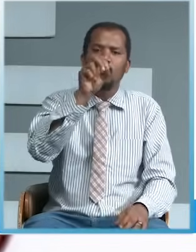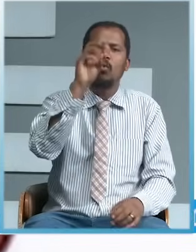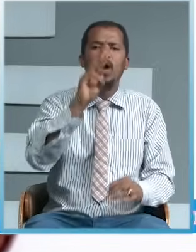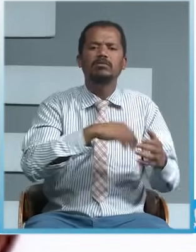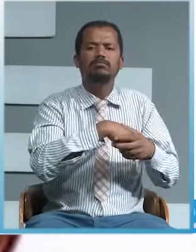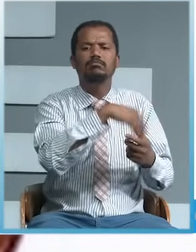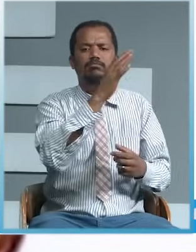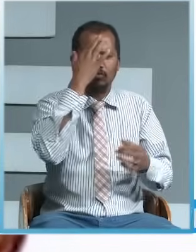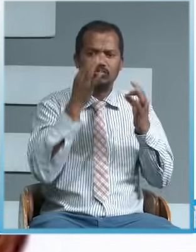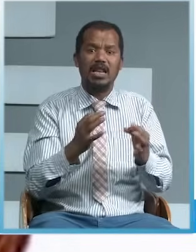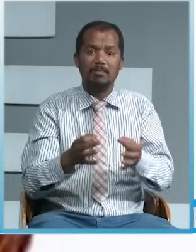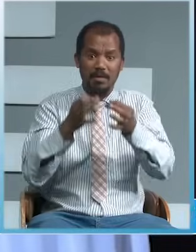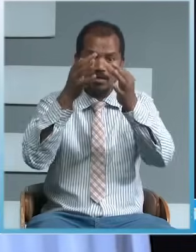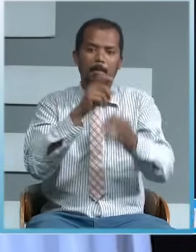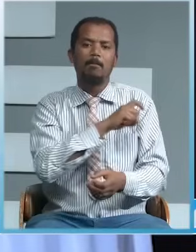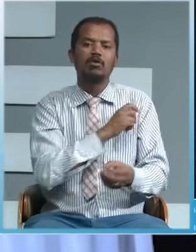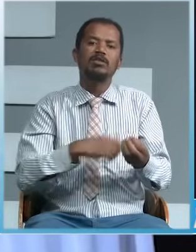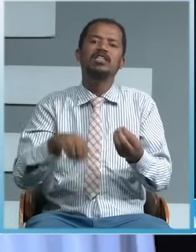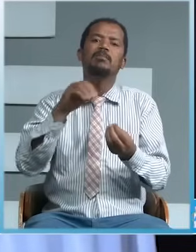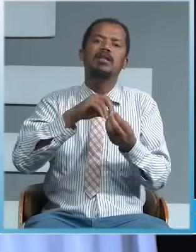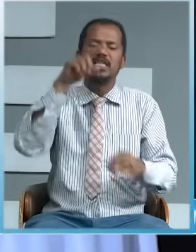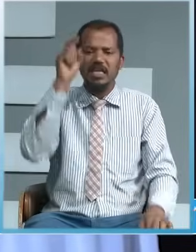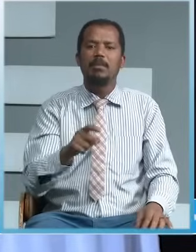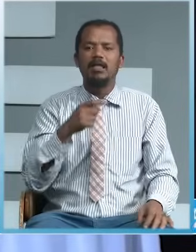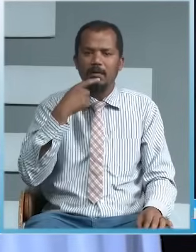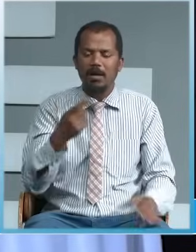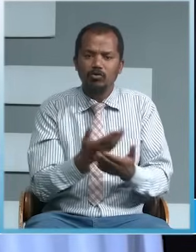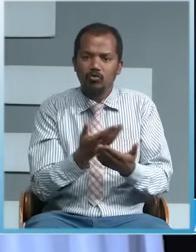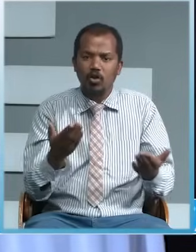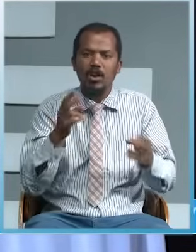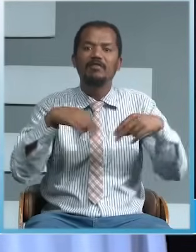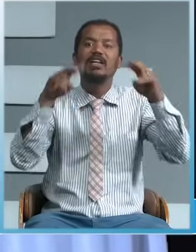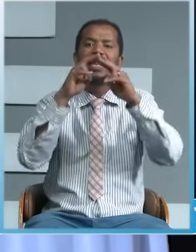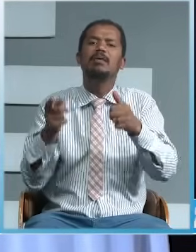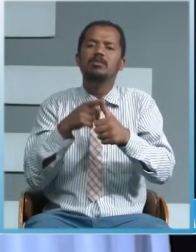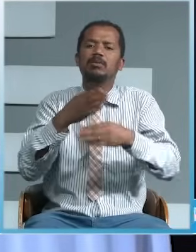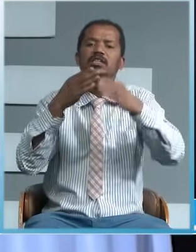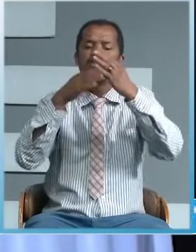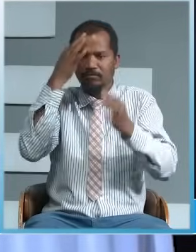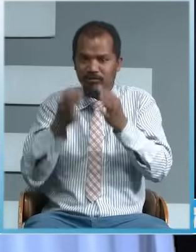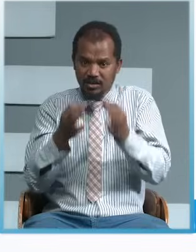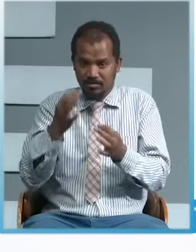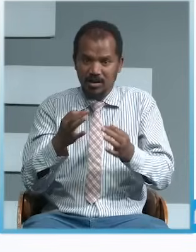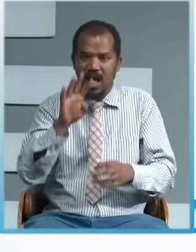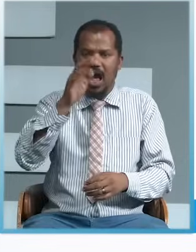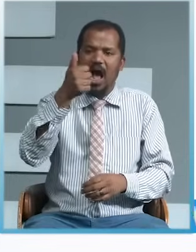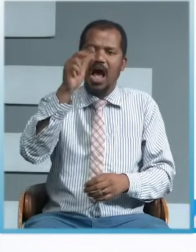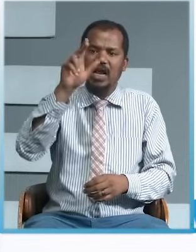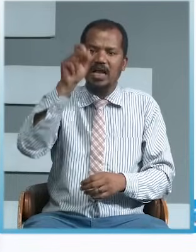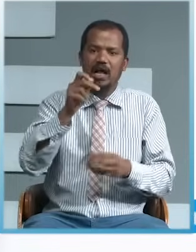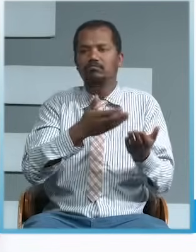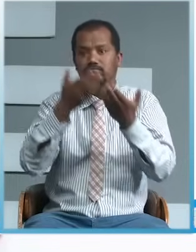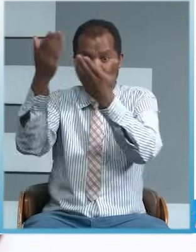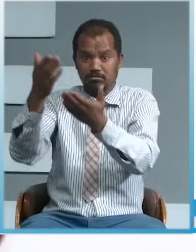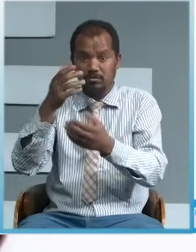በዋስ እንዲወጡ ውሳኔ በማሳለፉ ፖሊስ ተጨማሪ ይግባኝ በማለት ጉዳዩን ለፌዴራል የመጀመሪያ ደረጃ ፍርድ ቤት አራዳ ምድብ